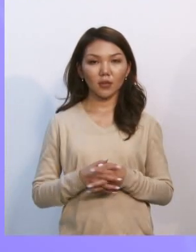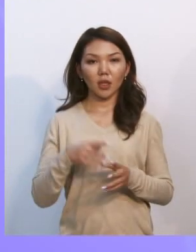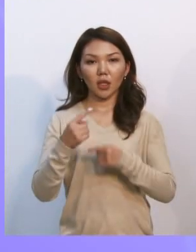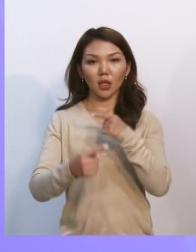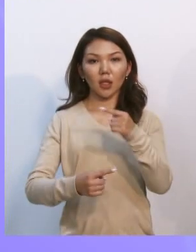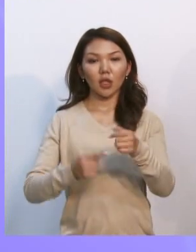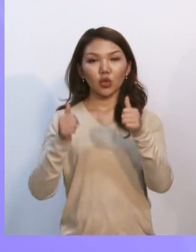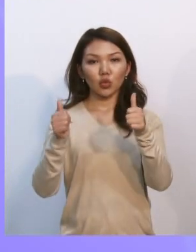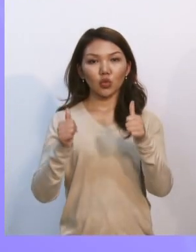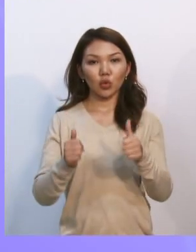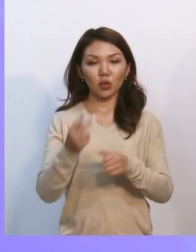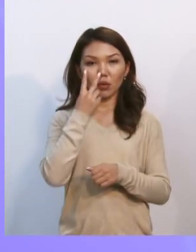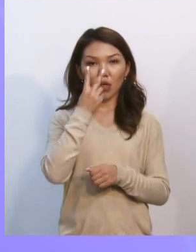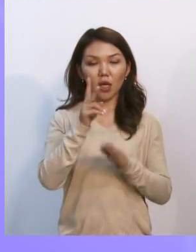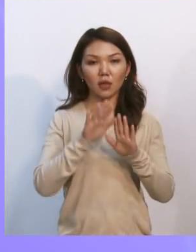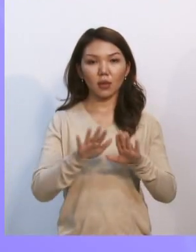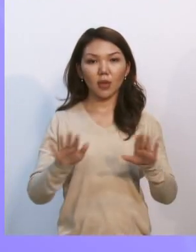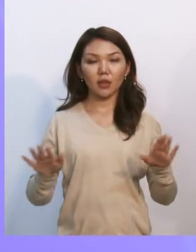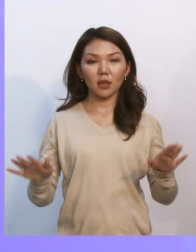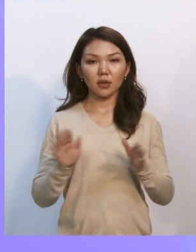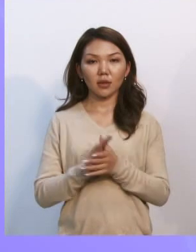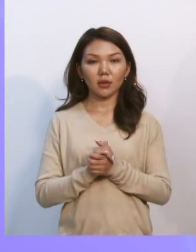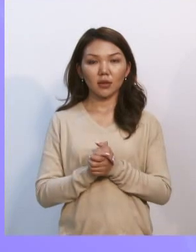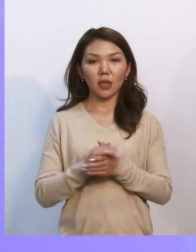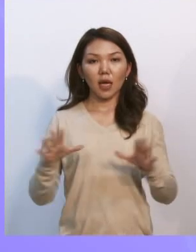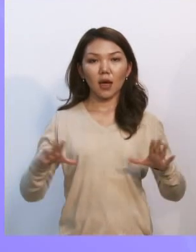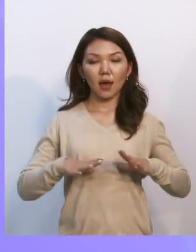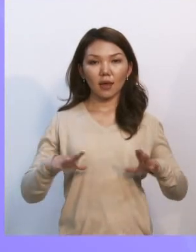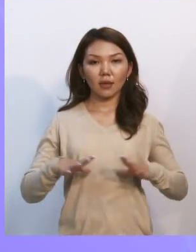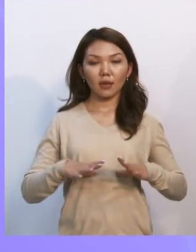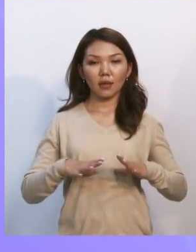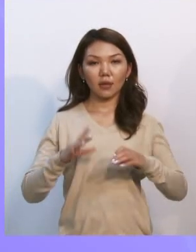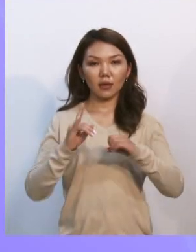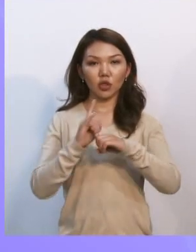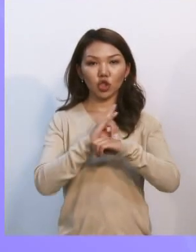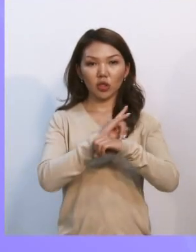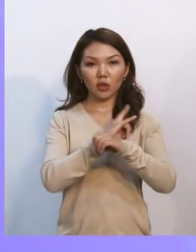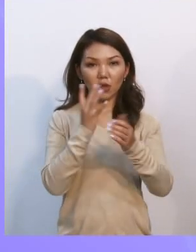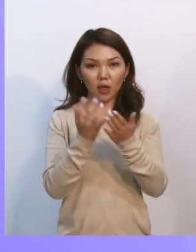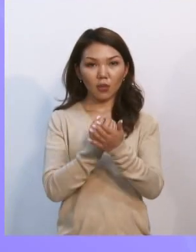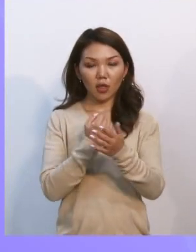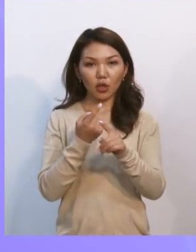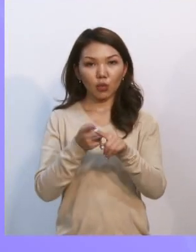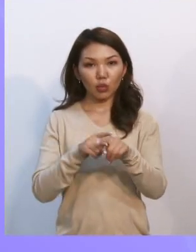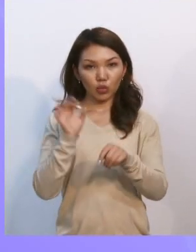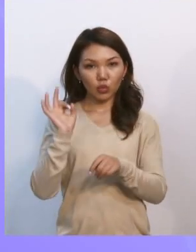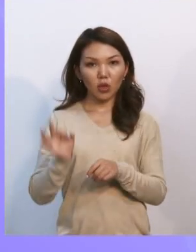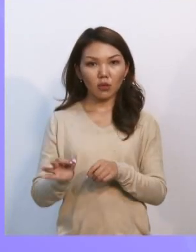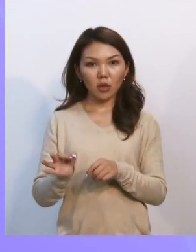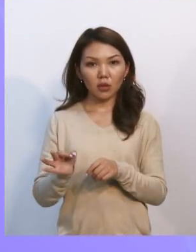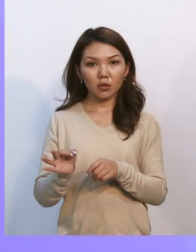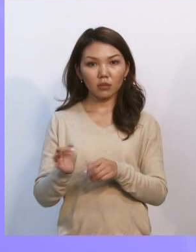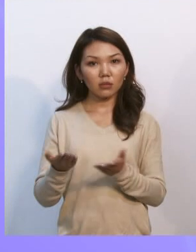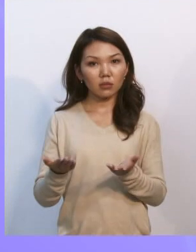Кийинки сүрөттү карагыла балдар. Ат чычканды кармайт. Бул туурабы?